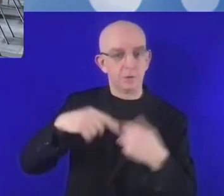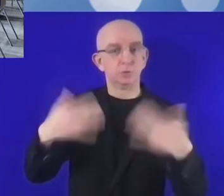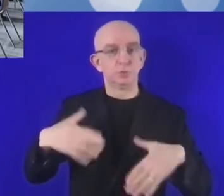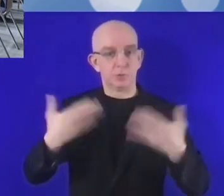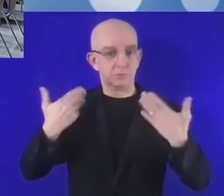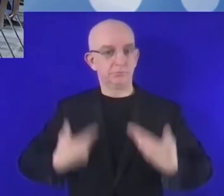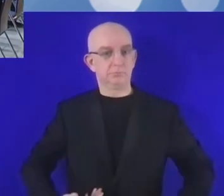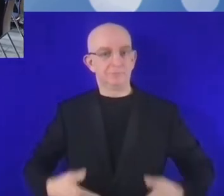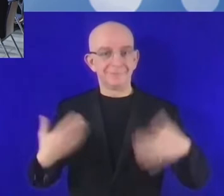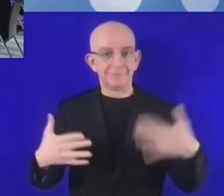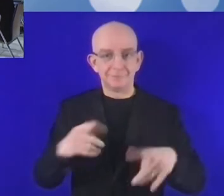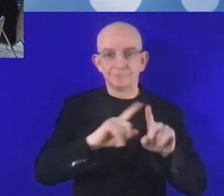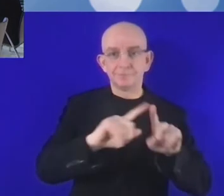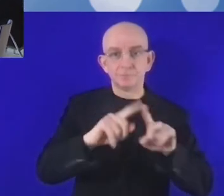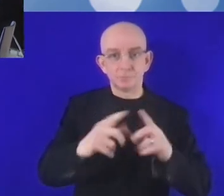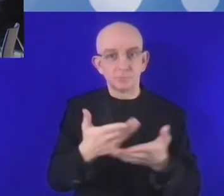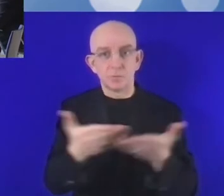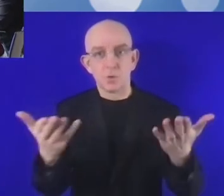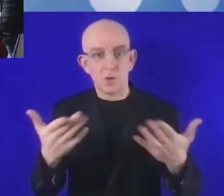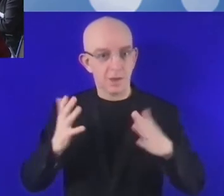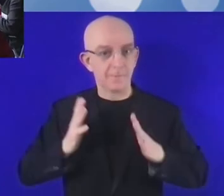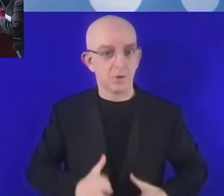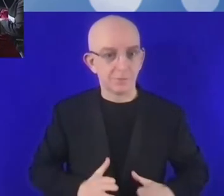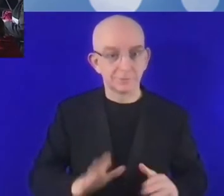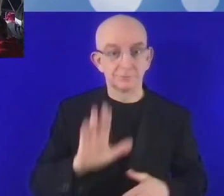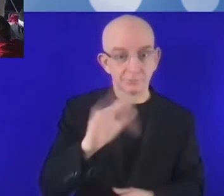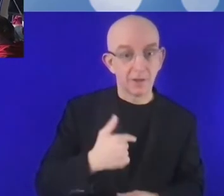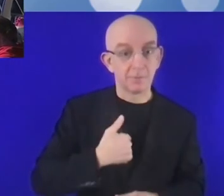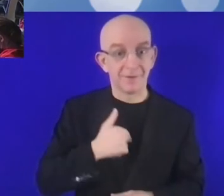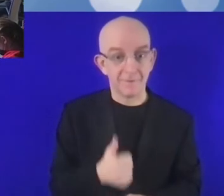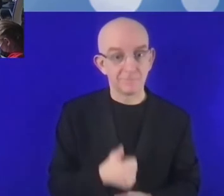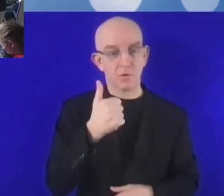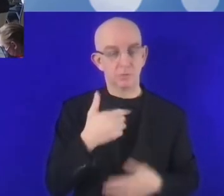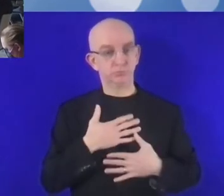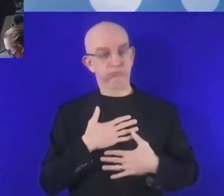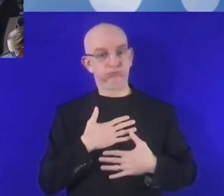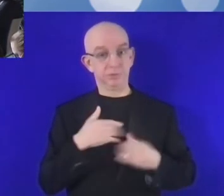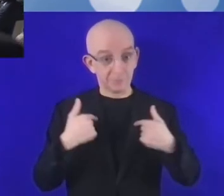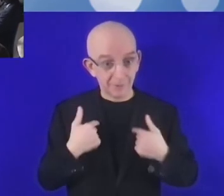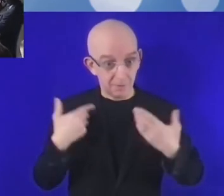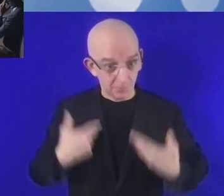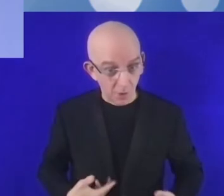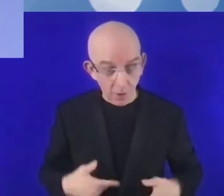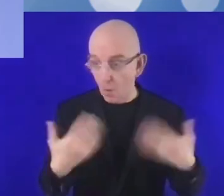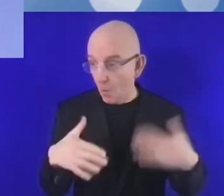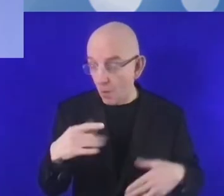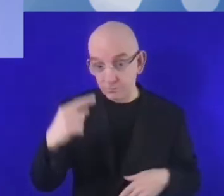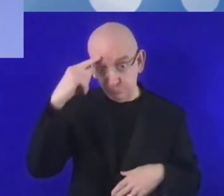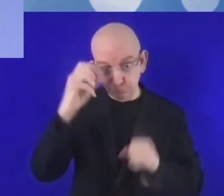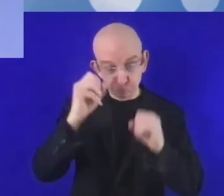altérés par la réalité personnelle. Quand j'ai la première fois que j'ai entendu parler de ça, ça a